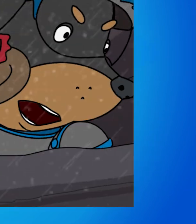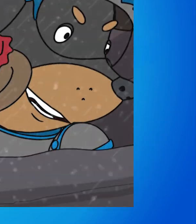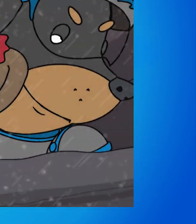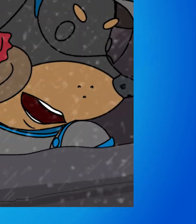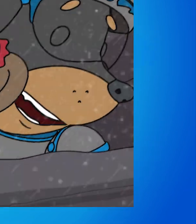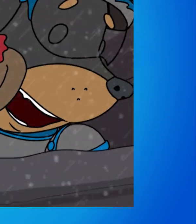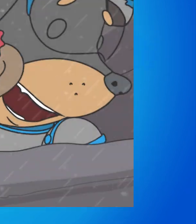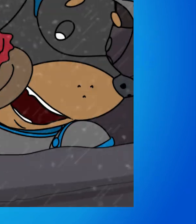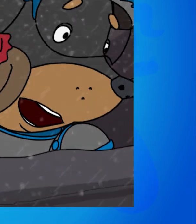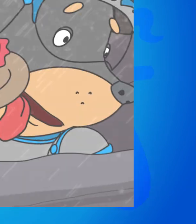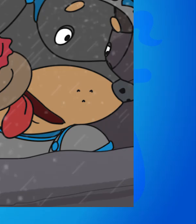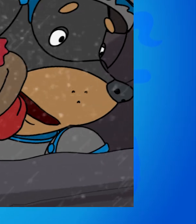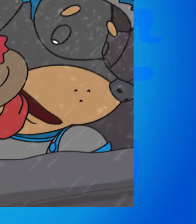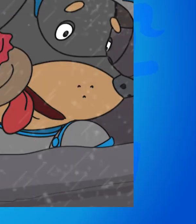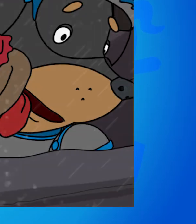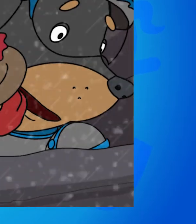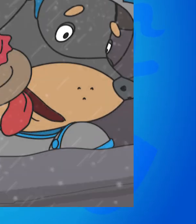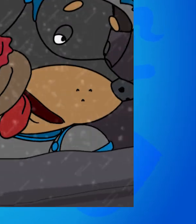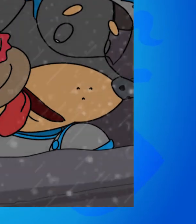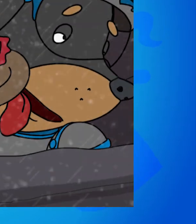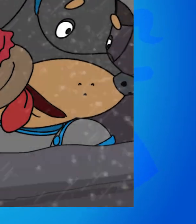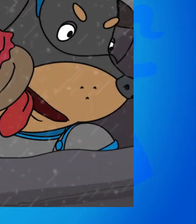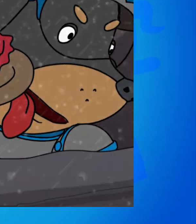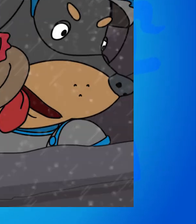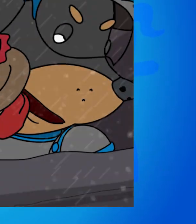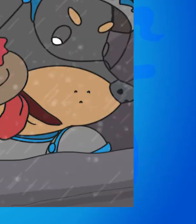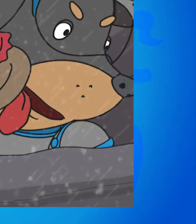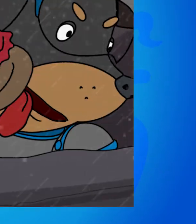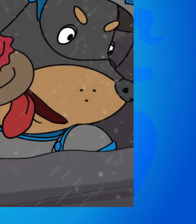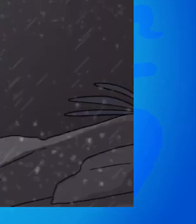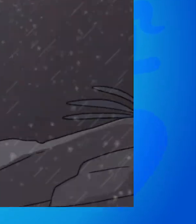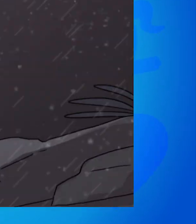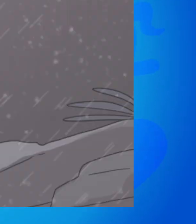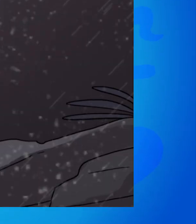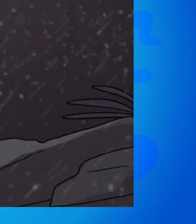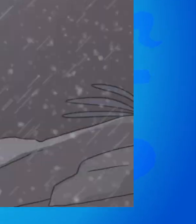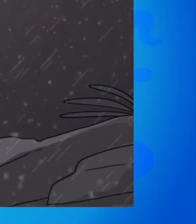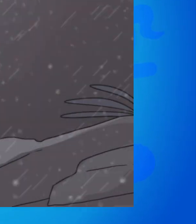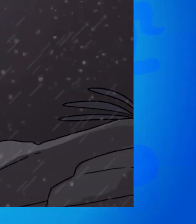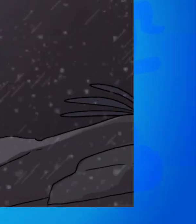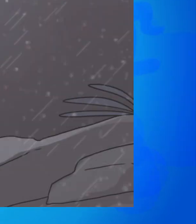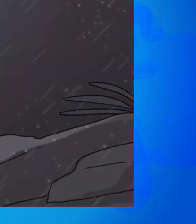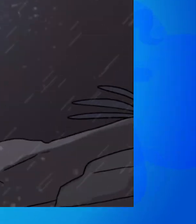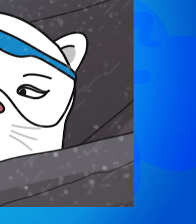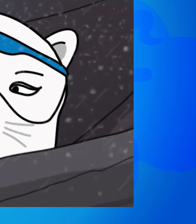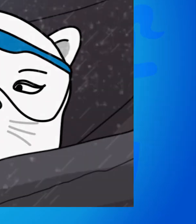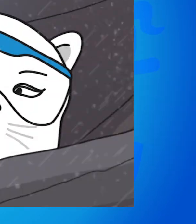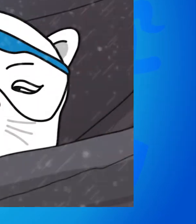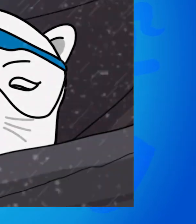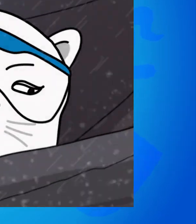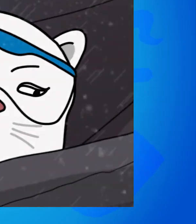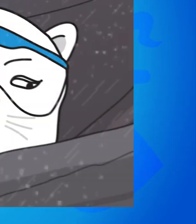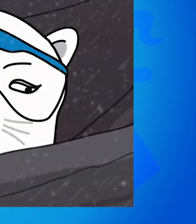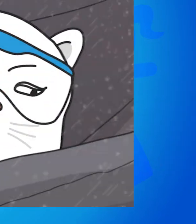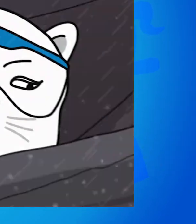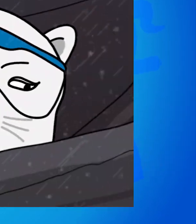Тунхыг би барьсан байна. Яна хизээ зогсон юм бэ? Грэми хаана?